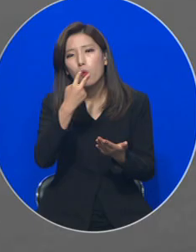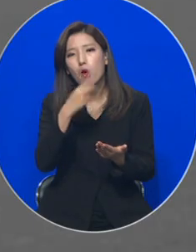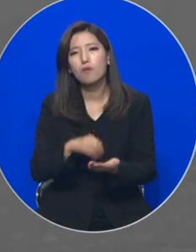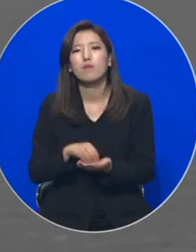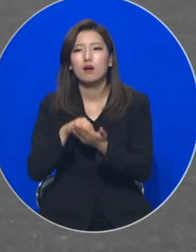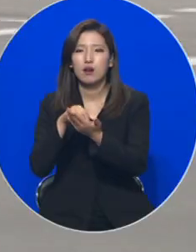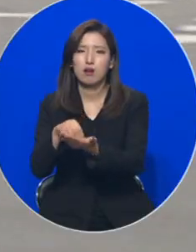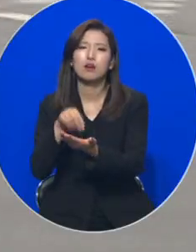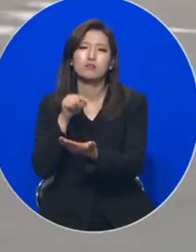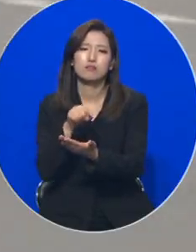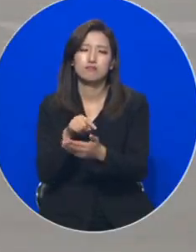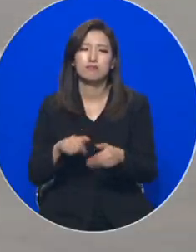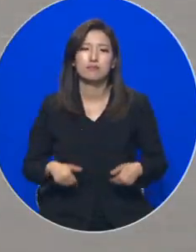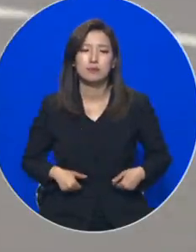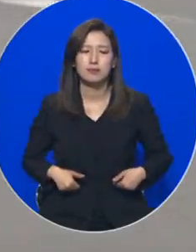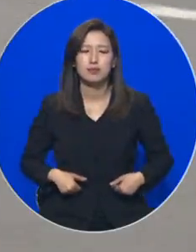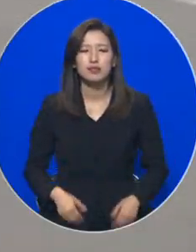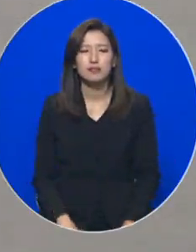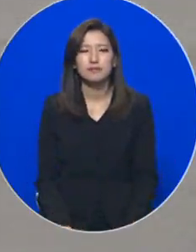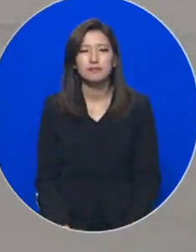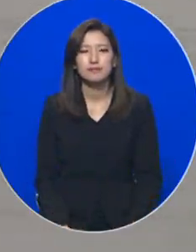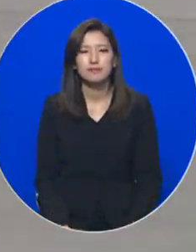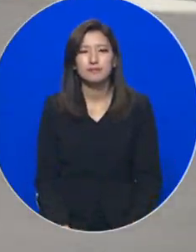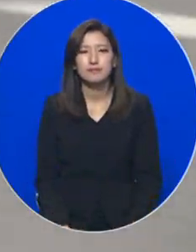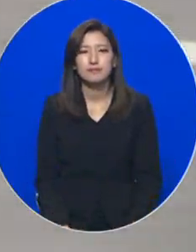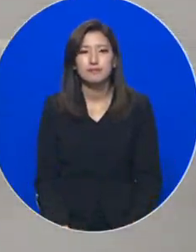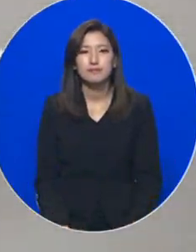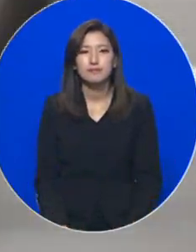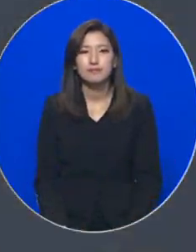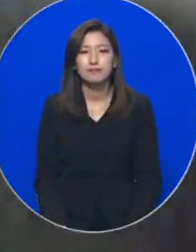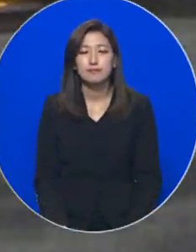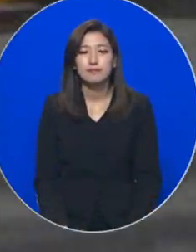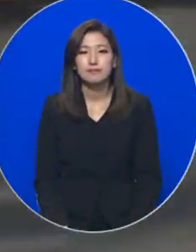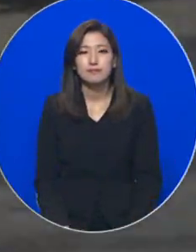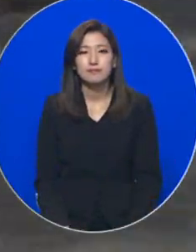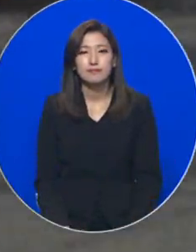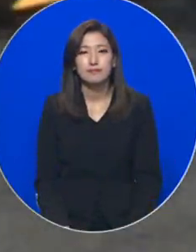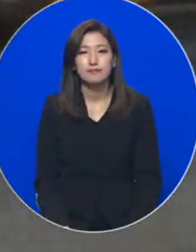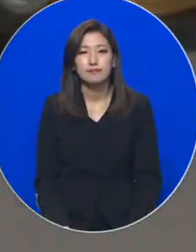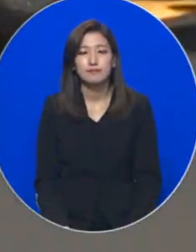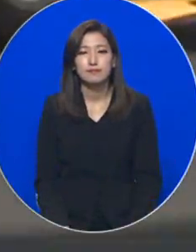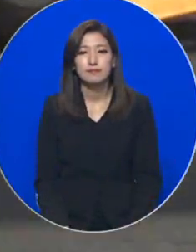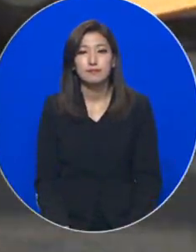실효적인 조치 등을 집중적으로 논의할 계획입니다. KTV 박지선입니다.